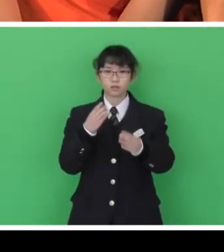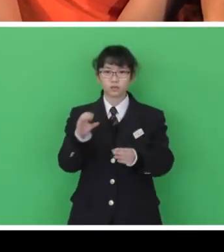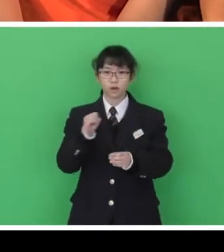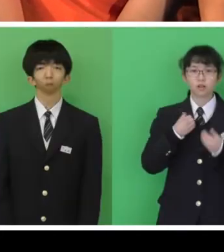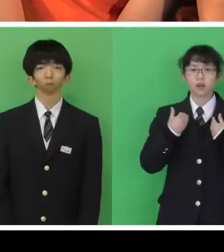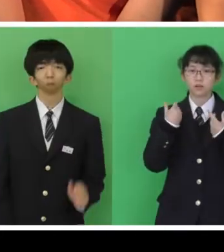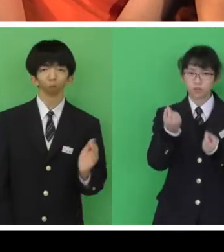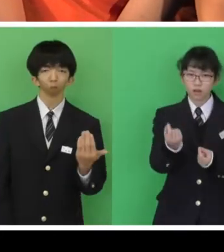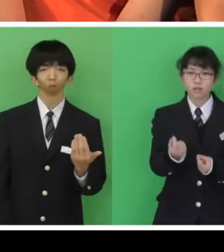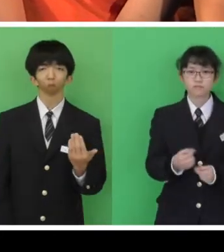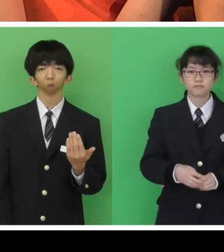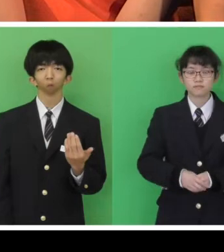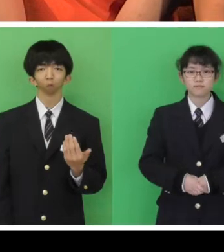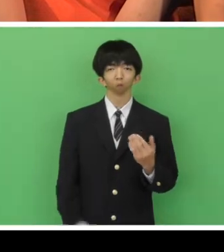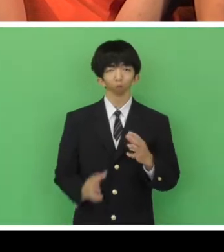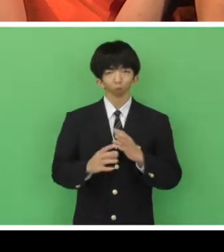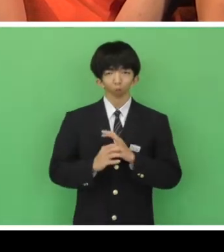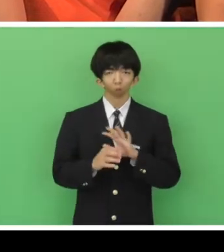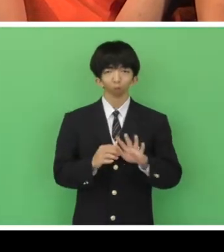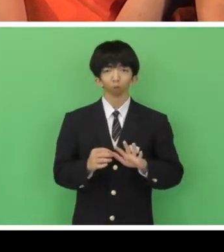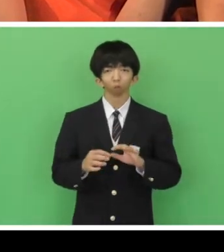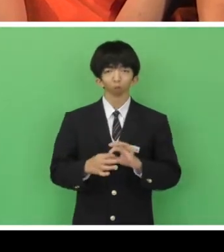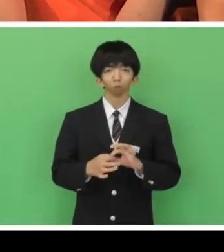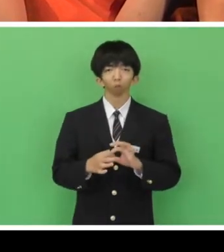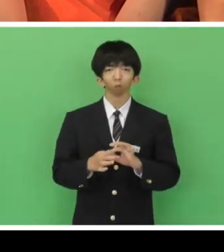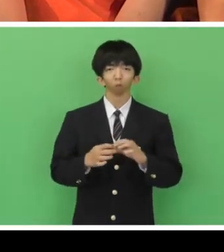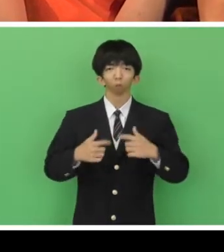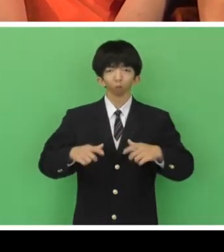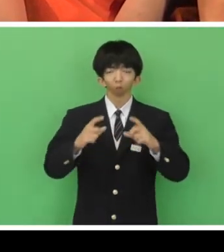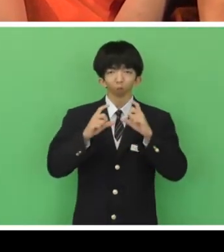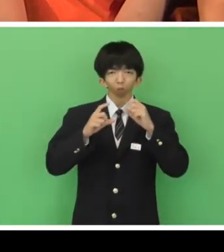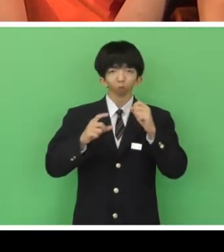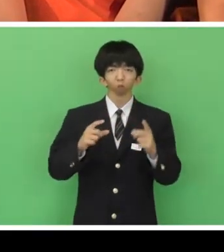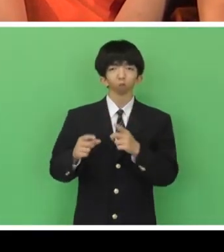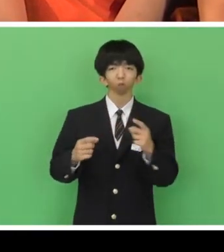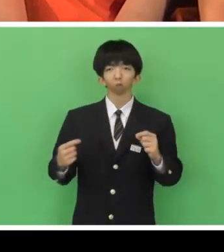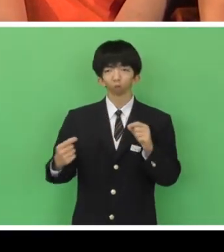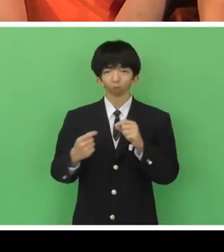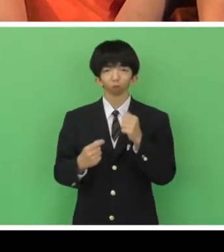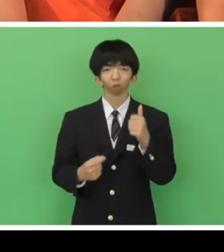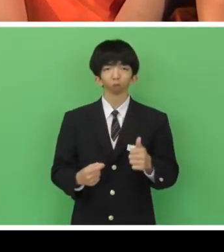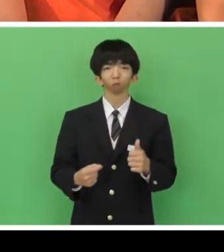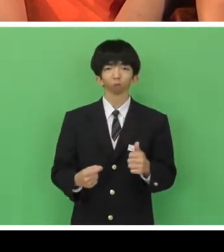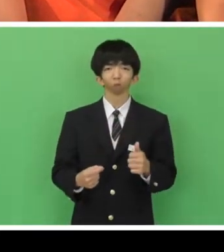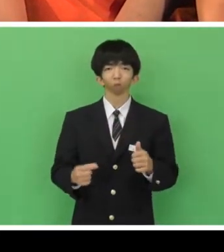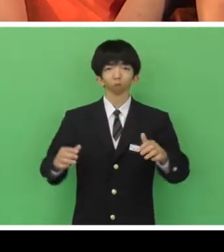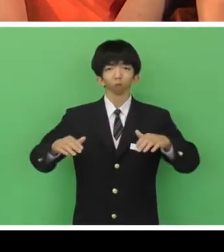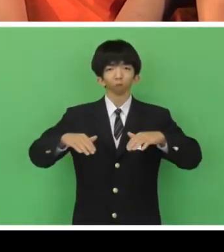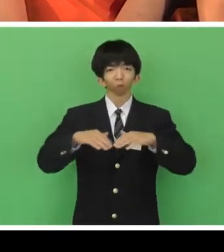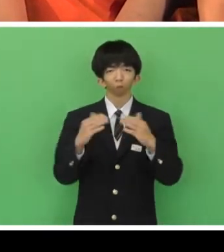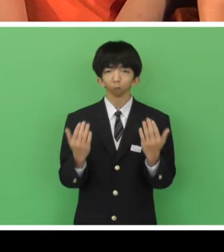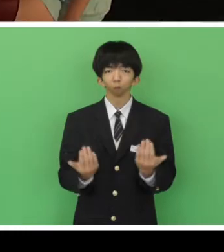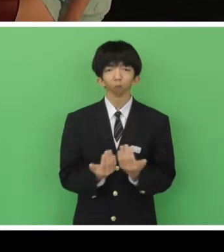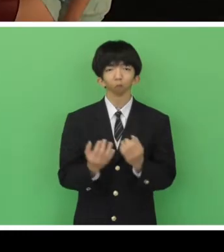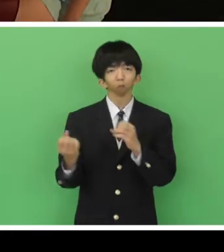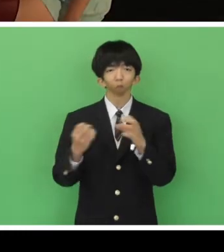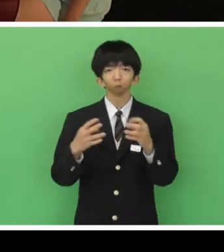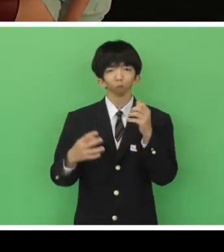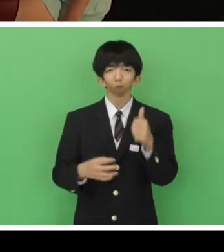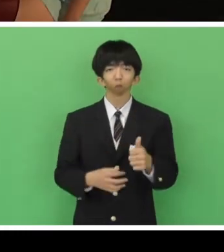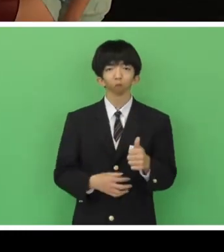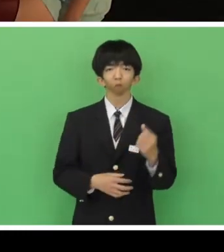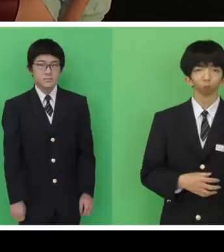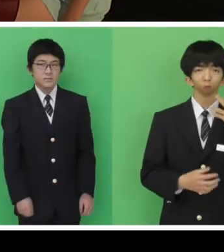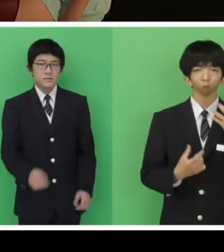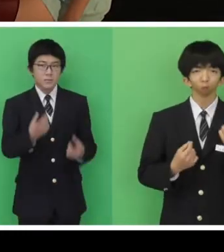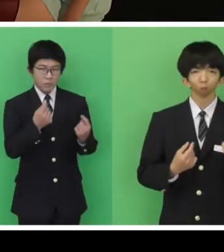とね。 でもコロナの時はマスクして人と近づいたらいけない、あんまり話しちゃいけないって言われてたでし